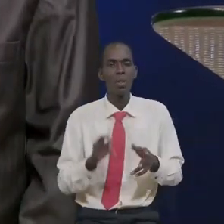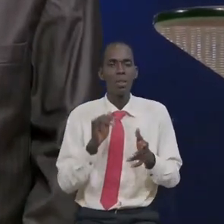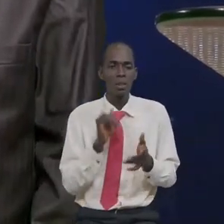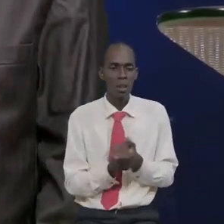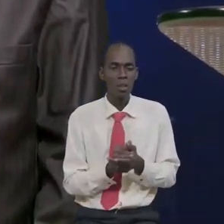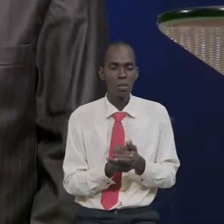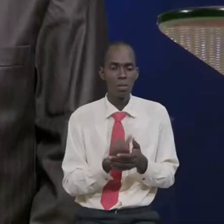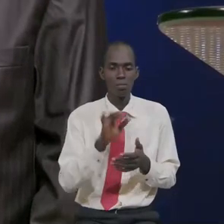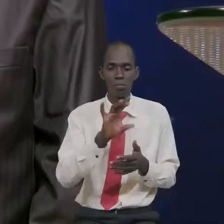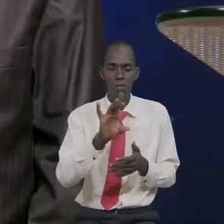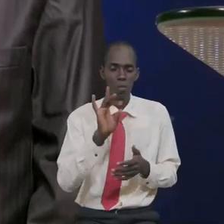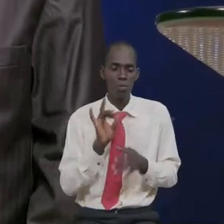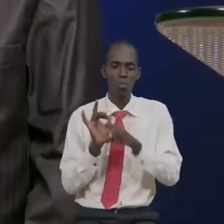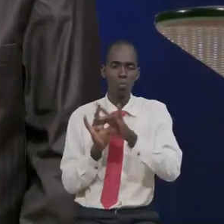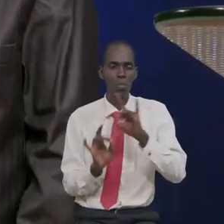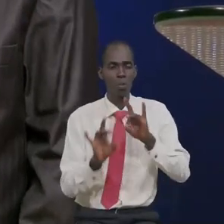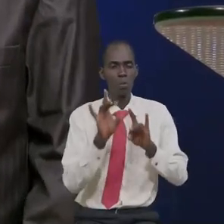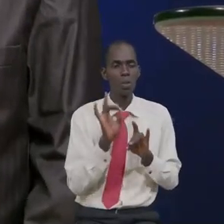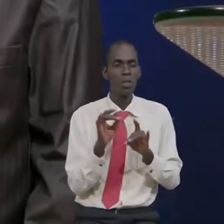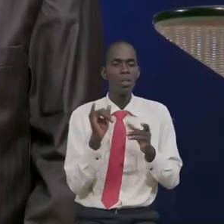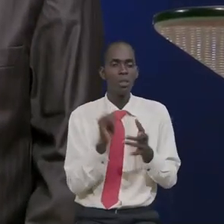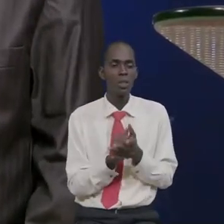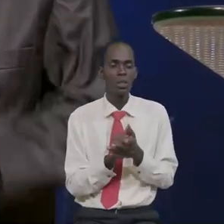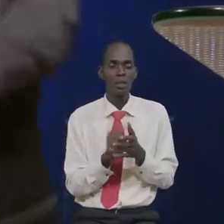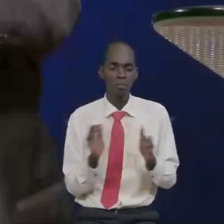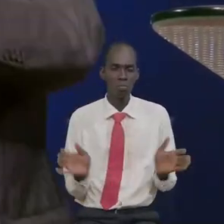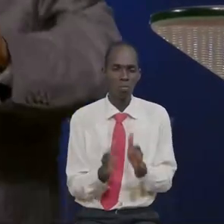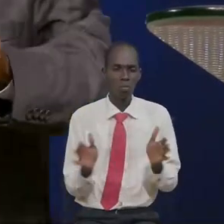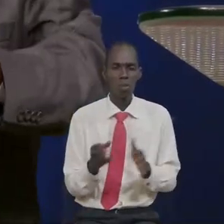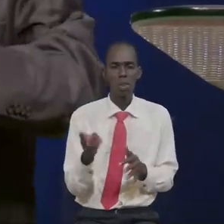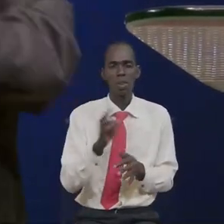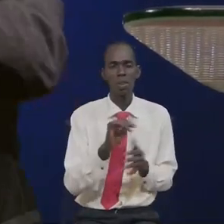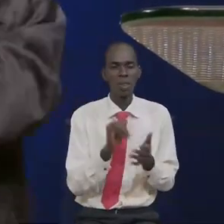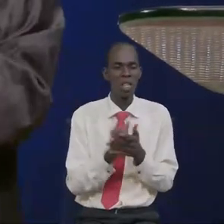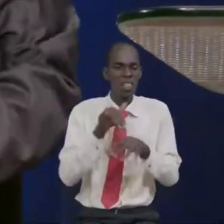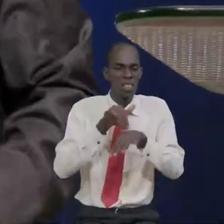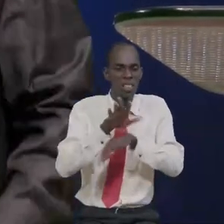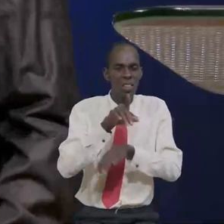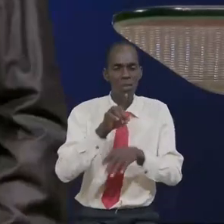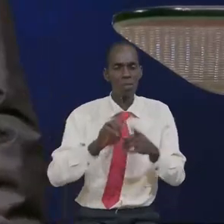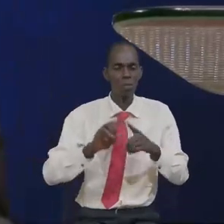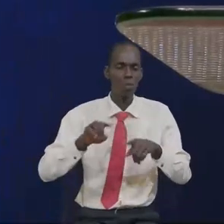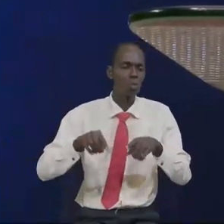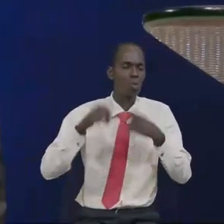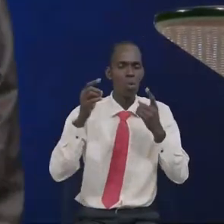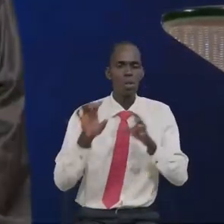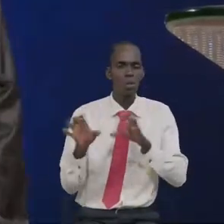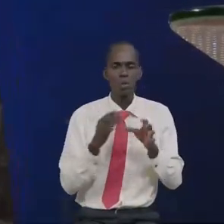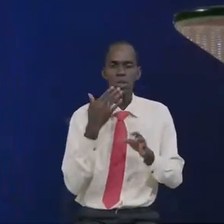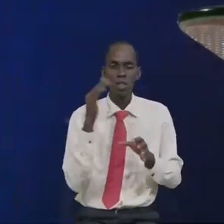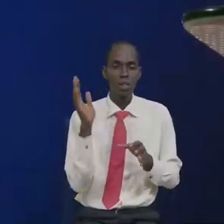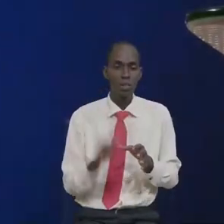ont employés, qui les ont excités, qui les ont envoyés faire le mal, ces